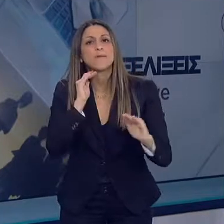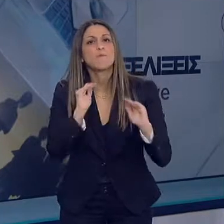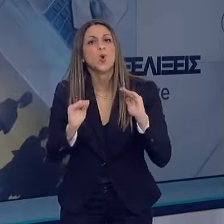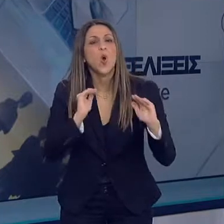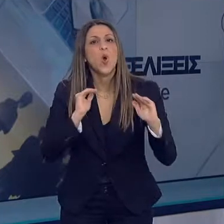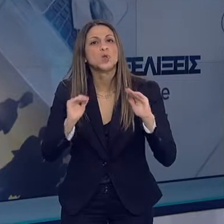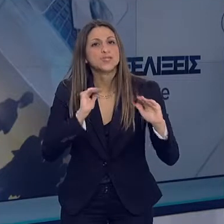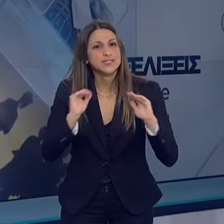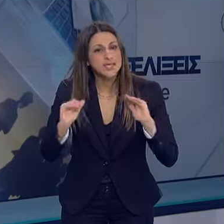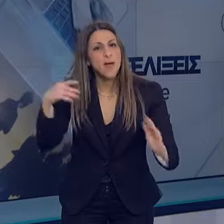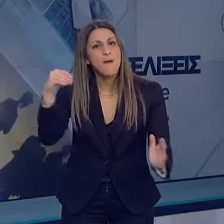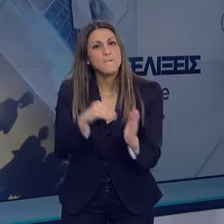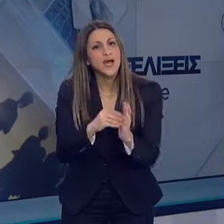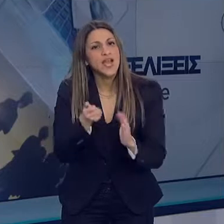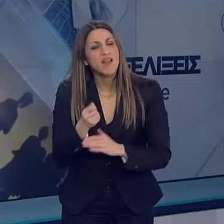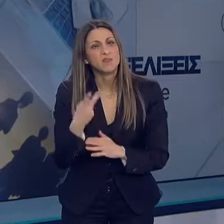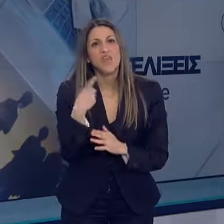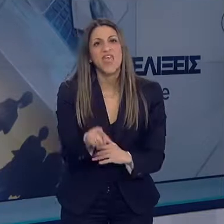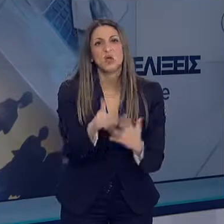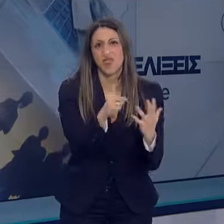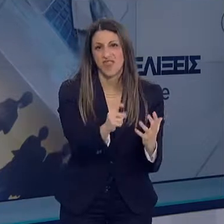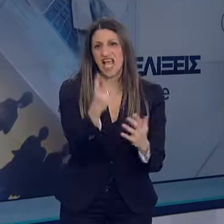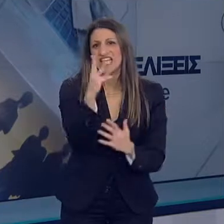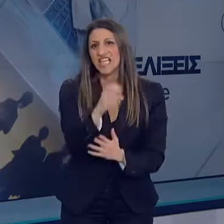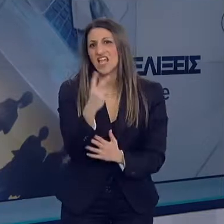καλούν. Επαναλαμβάνω, το νούμερο